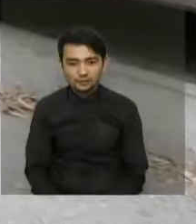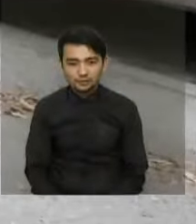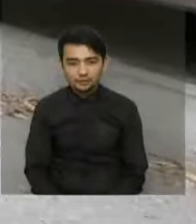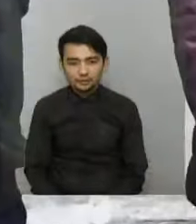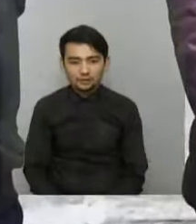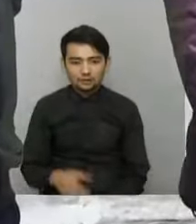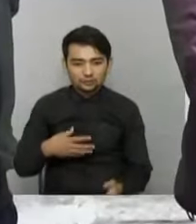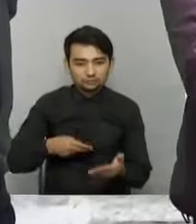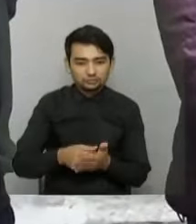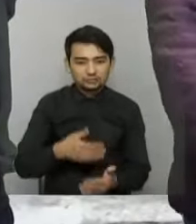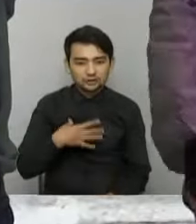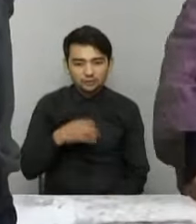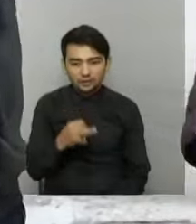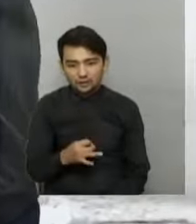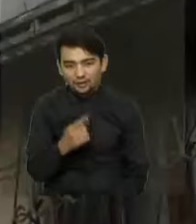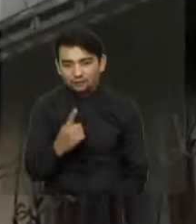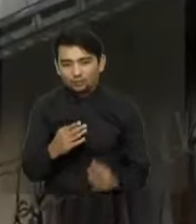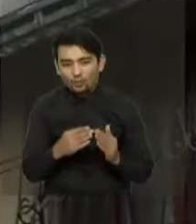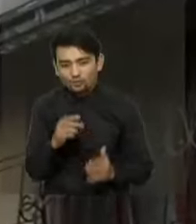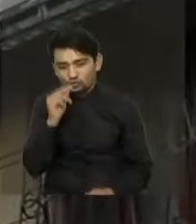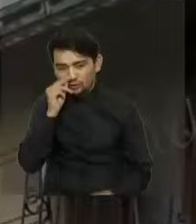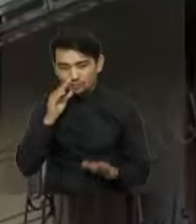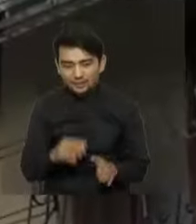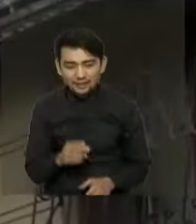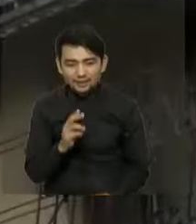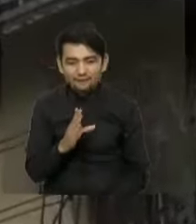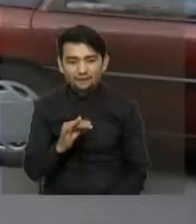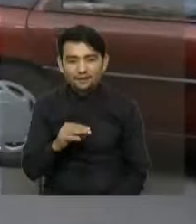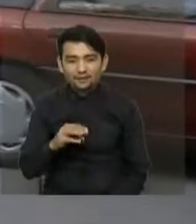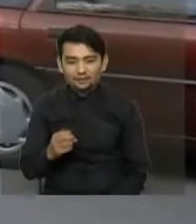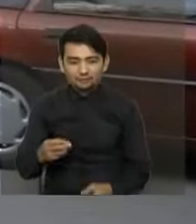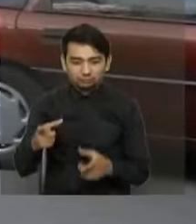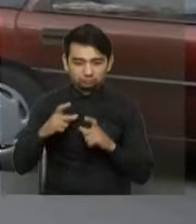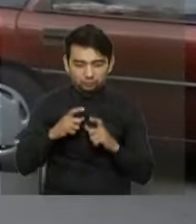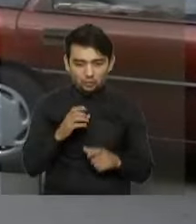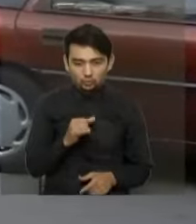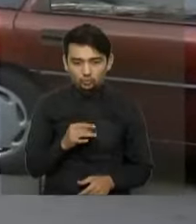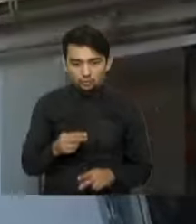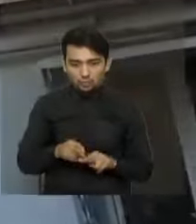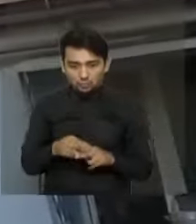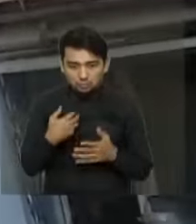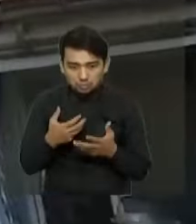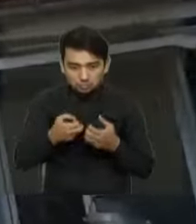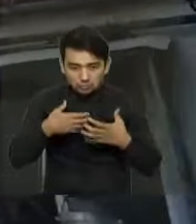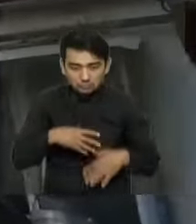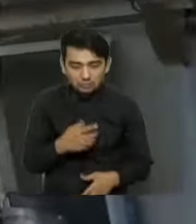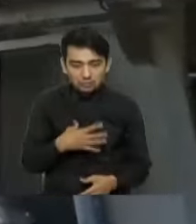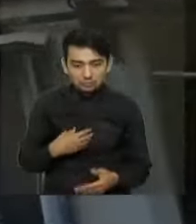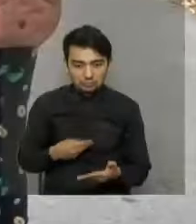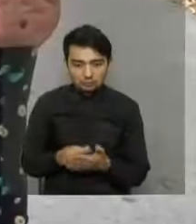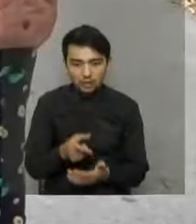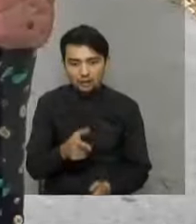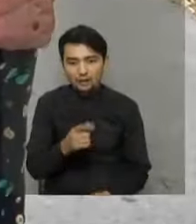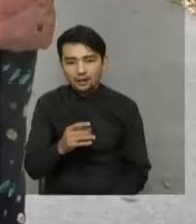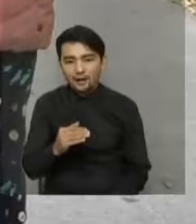За что платить? Жителям одного из домов в Шымкенте пришли квитанции с оплатой услуг, которую они не получали. Кто вписал эту